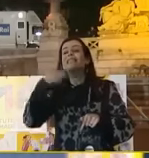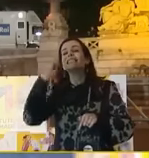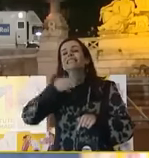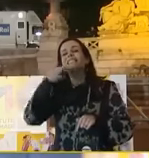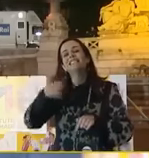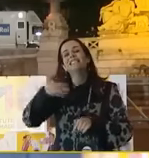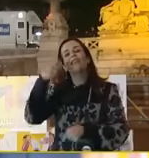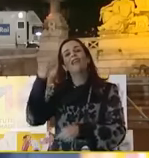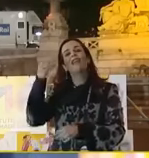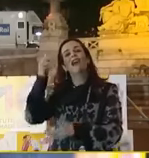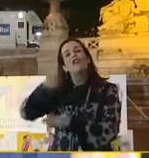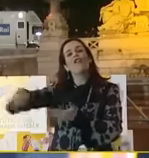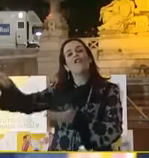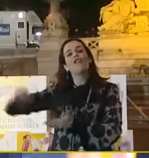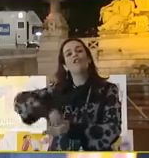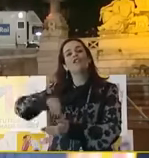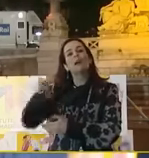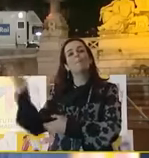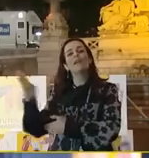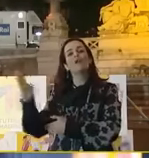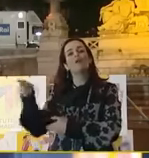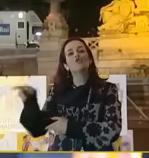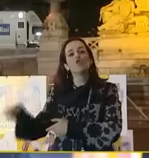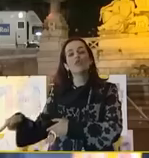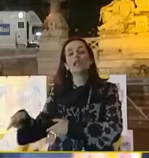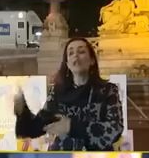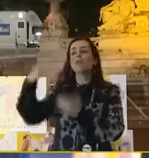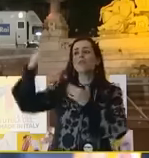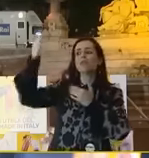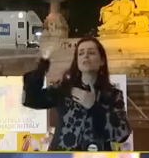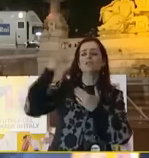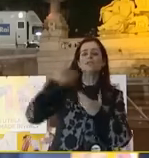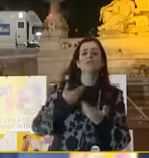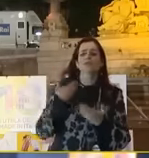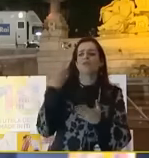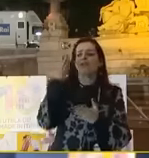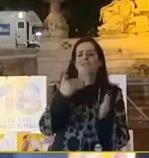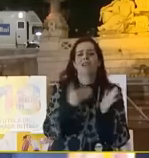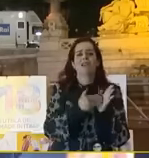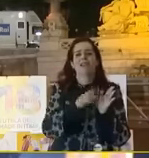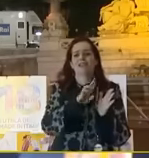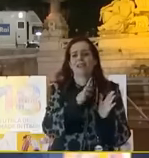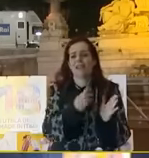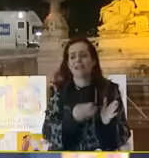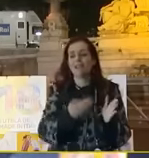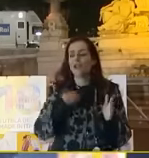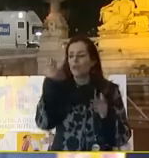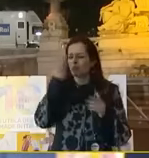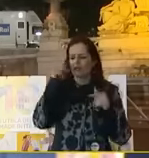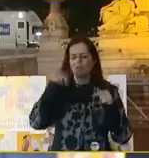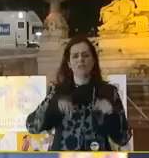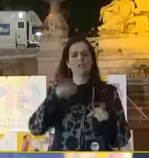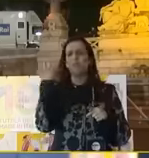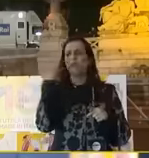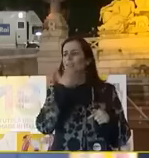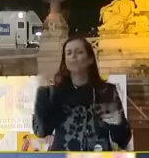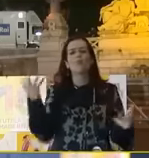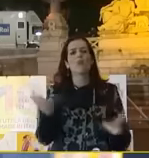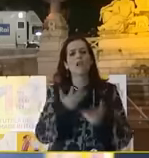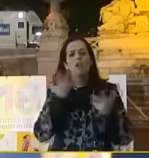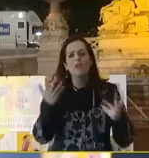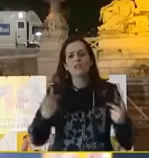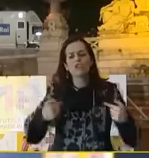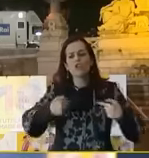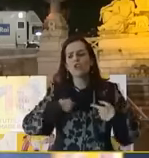l'altro ieri sono andato a Rignano sull'Arno, ci sono arrivato lì a casa Renzi, ieri a Laterina, e ho pensato, qua ho sbagliato qualcosa. Io per oppormi a